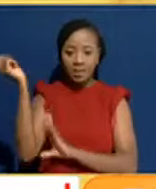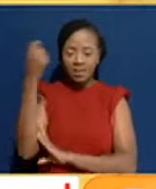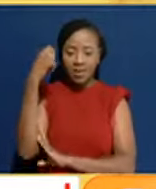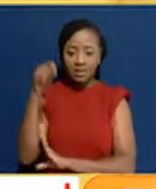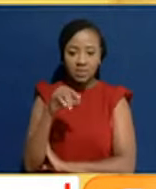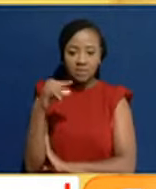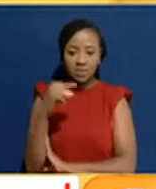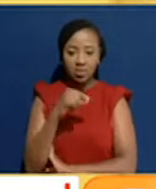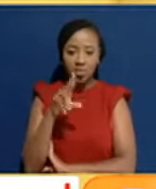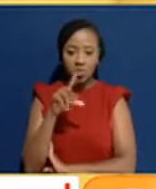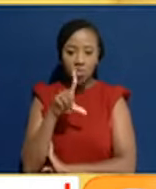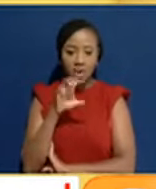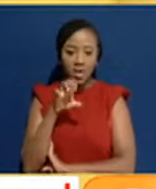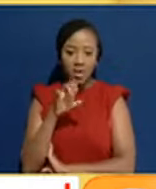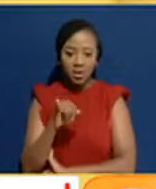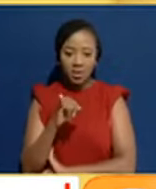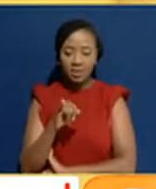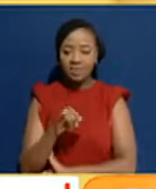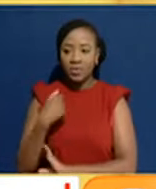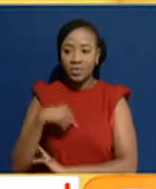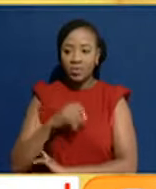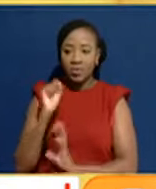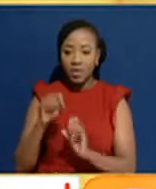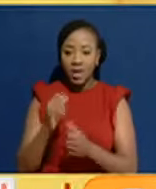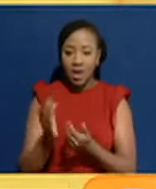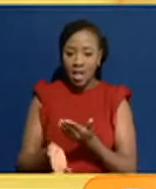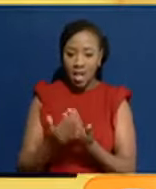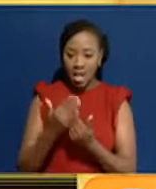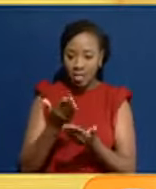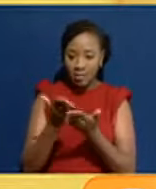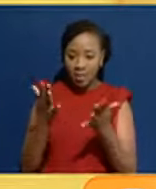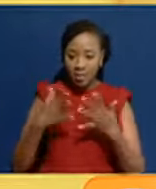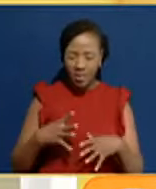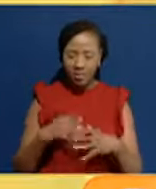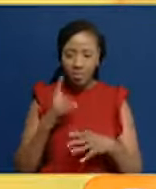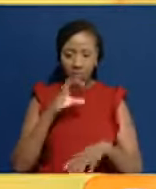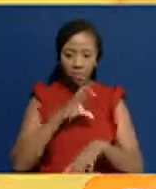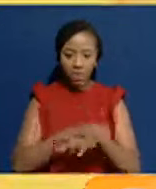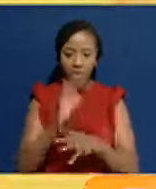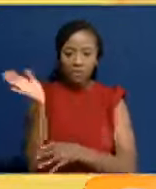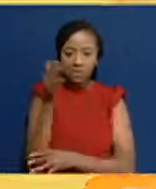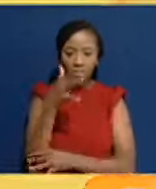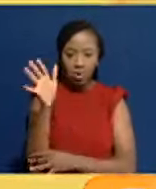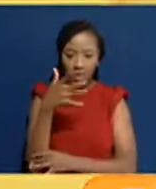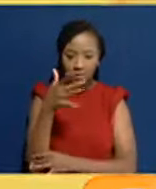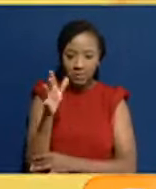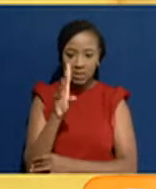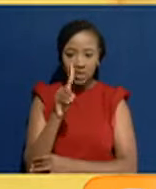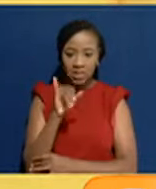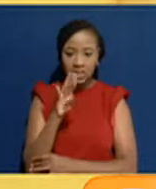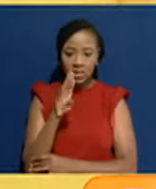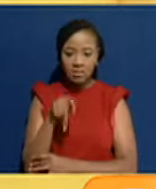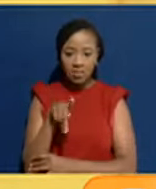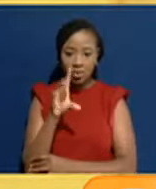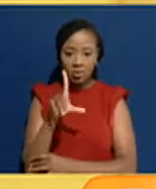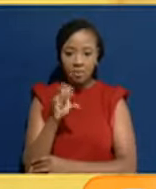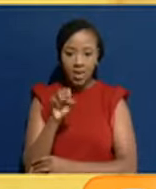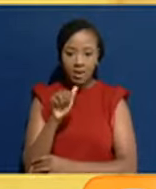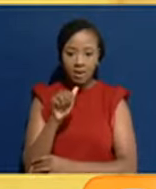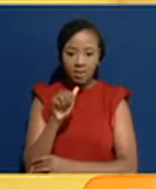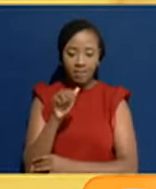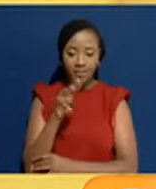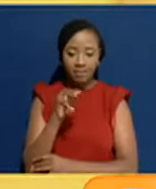it possible for people holding diplomatic passports and services passports to come to Kenya